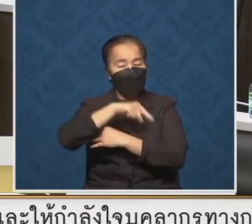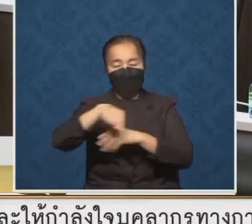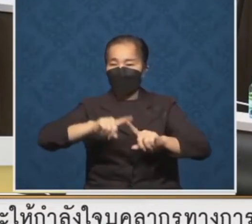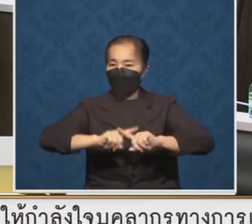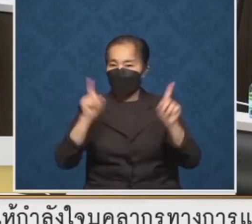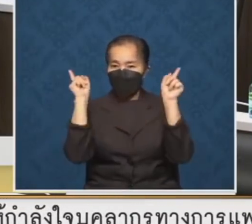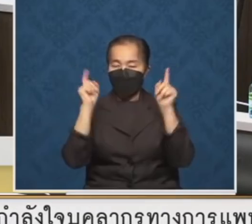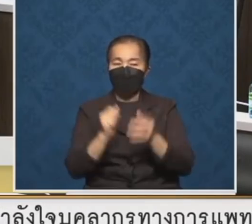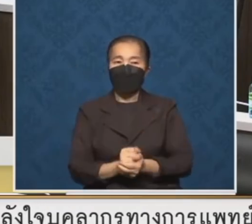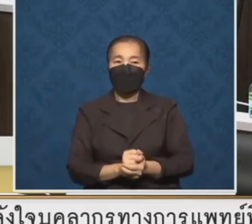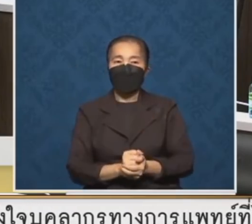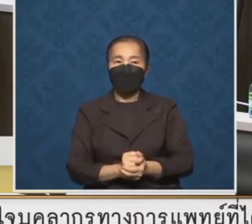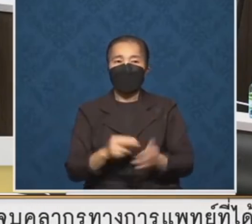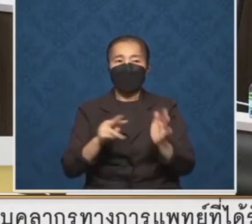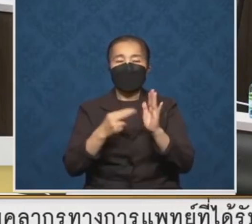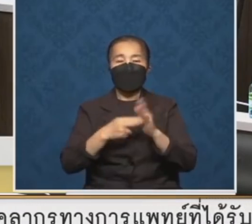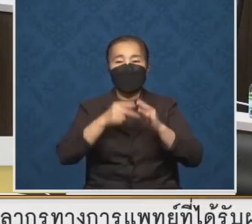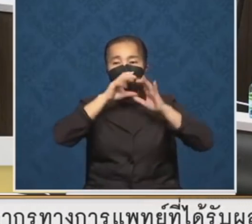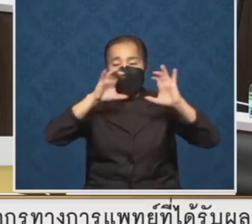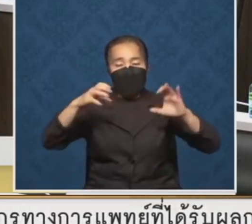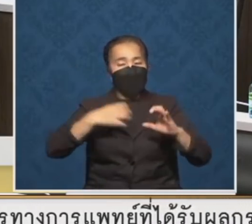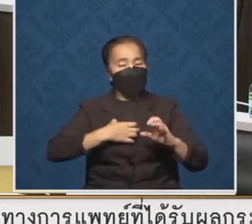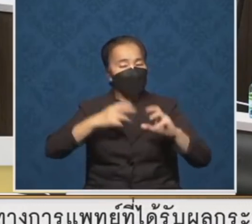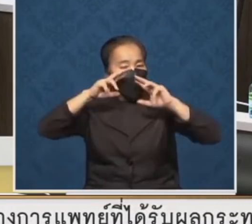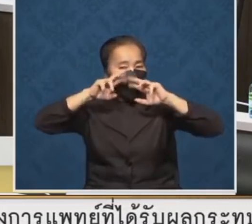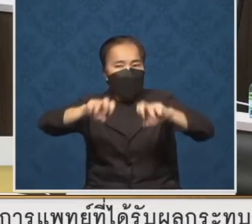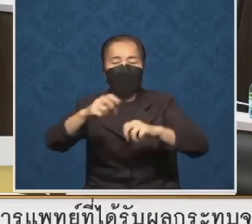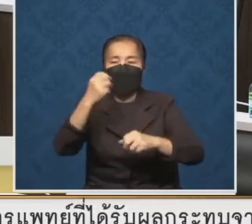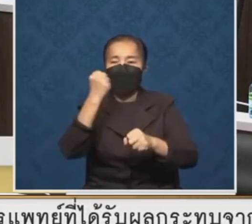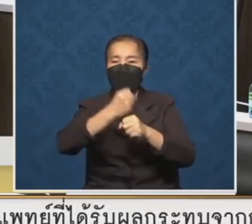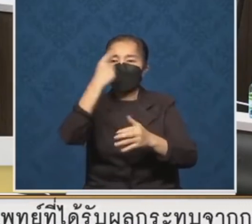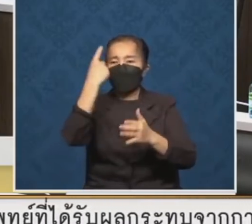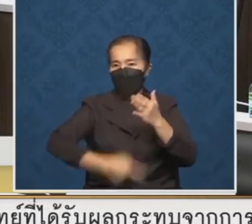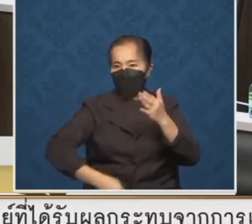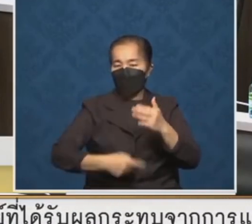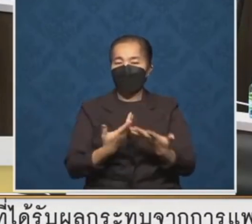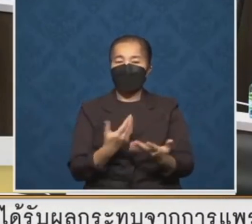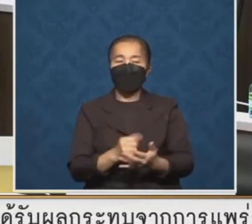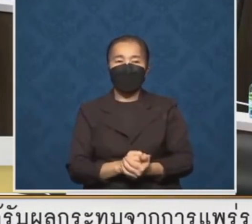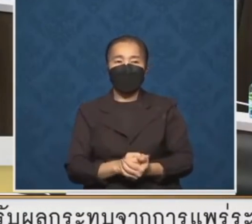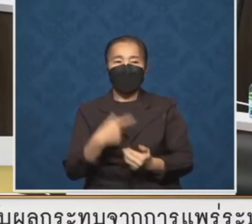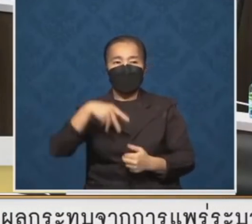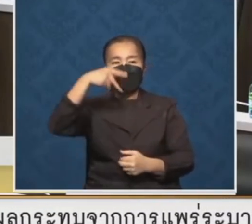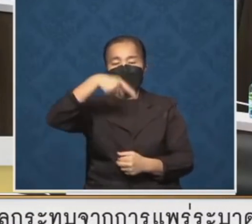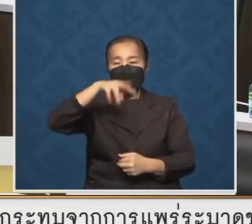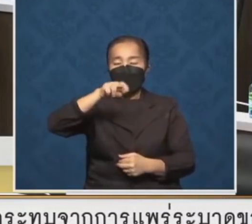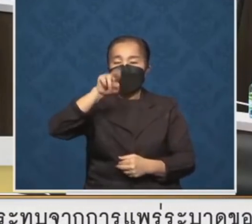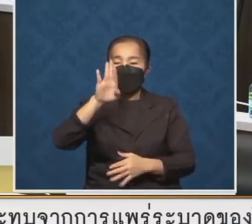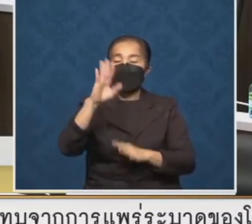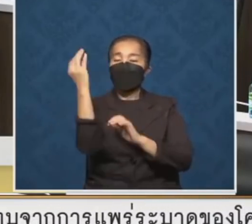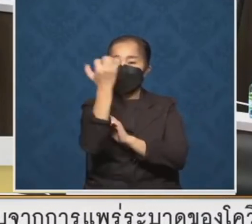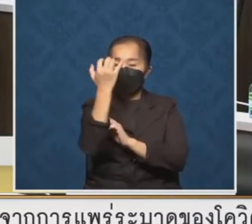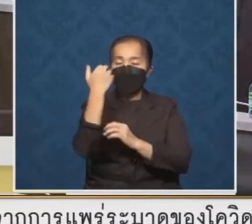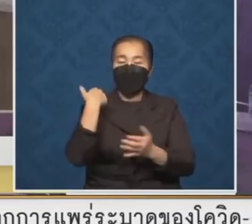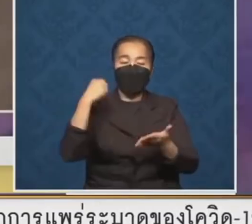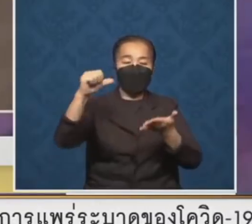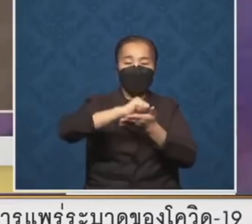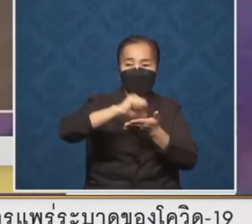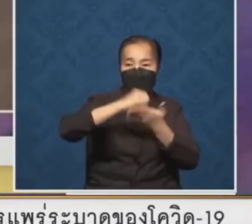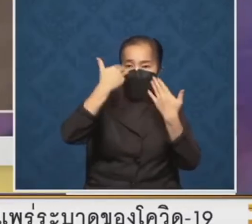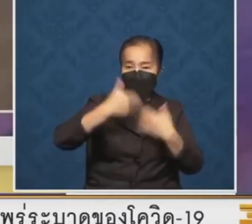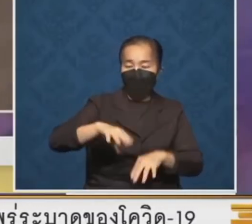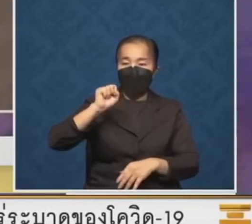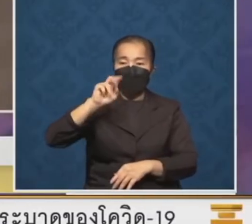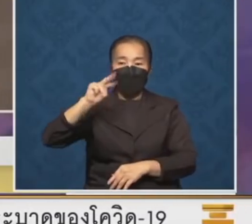นี่คือความงามไส้ที่สุดของประกาศฉบับนี้ครับตัวพรบคอมพิวเตอร์ที่ทั้งร่างและแก้ไขโดยสนช.